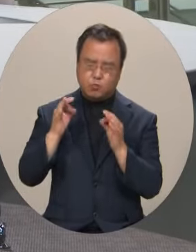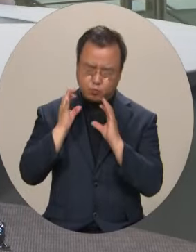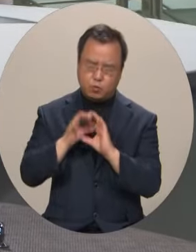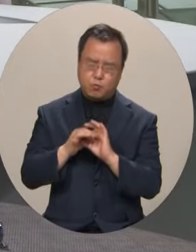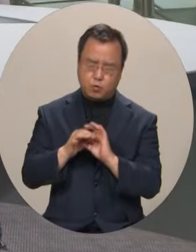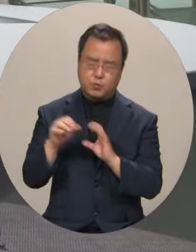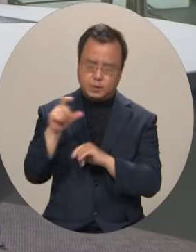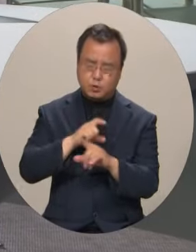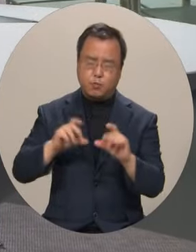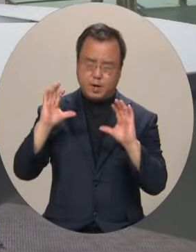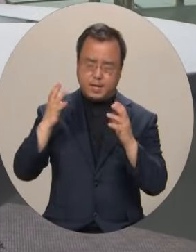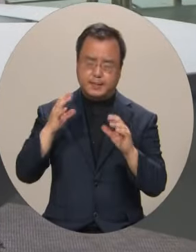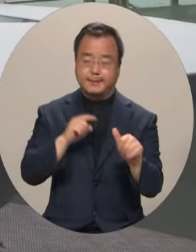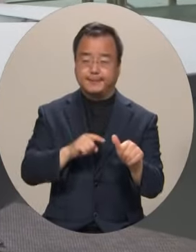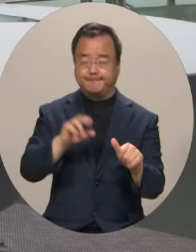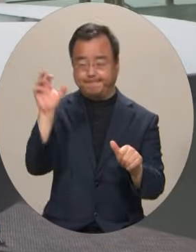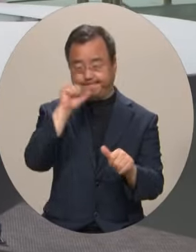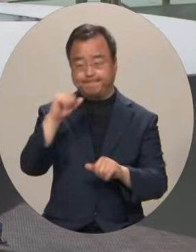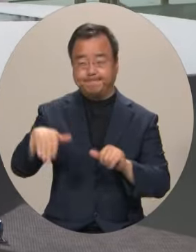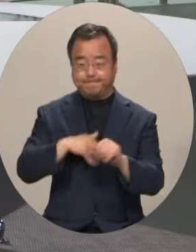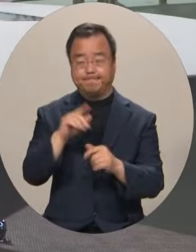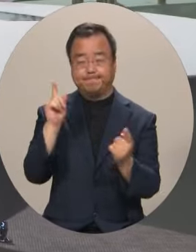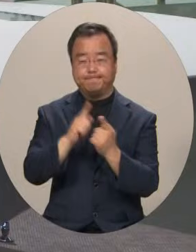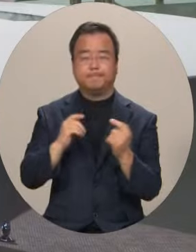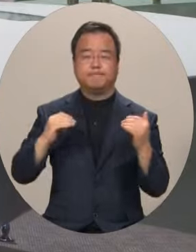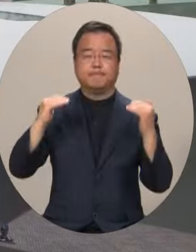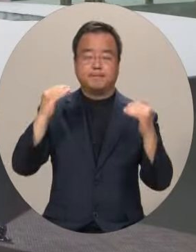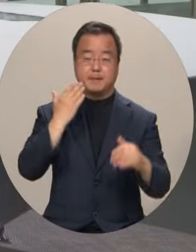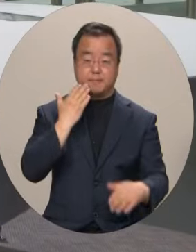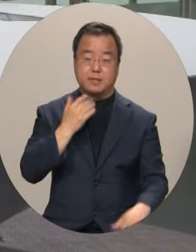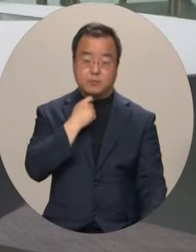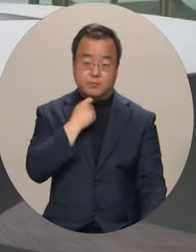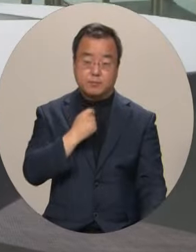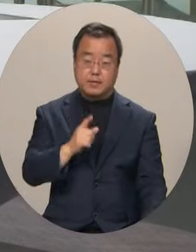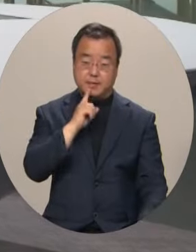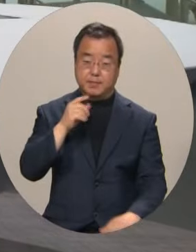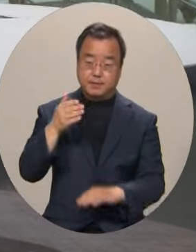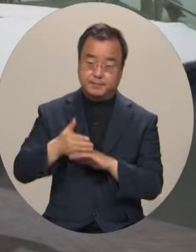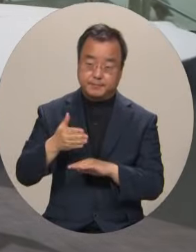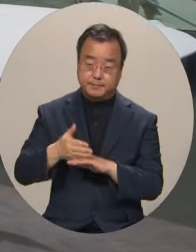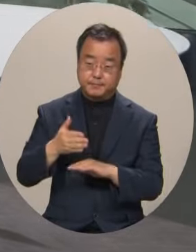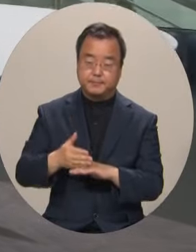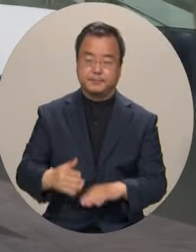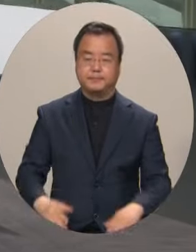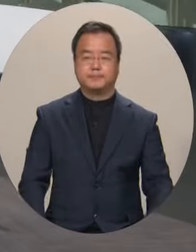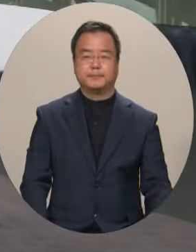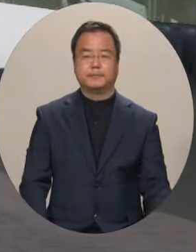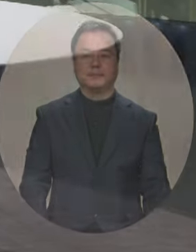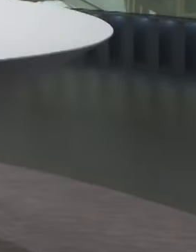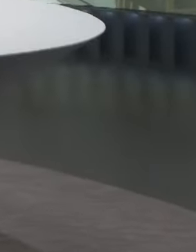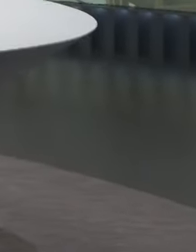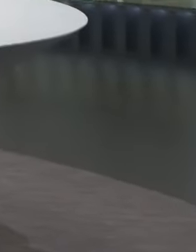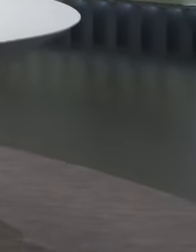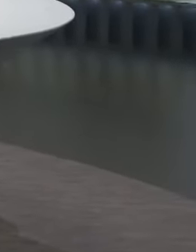아이들이 더 나은 환경에서 잘할 수 있게 되기를 바라겠습니다 원자님 오늘 말씀 고맙습니다네 감사합니다